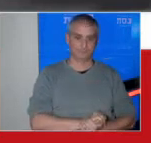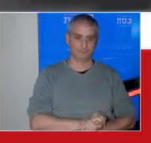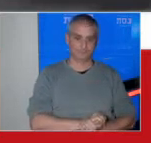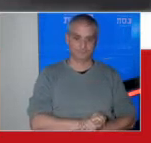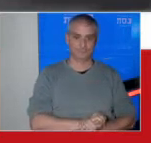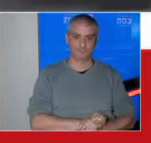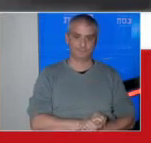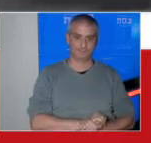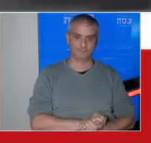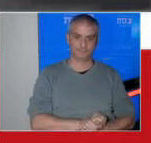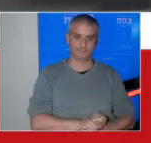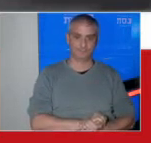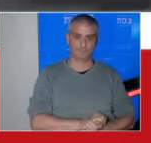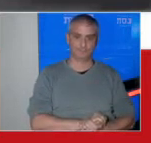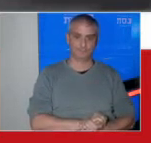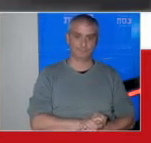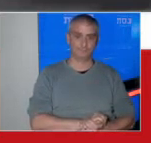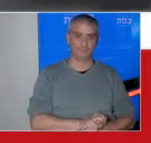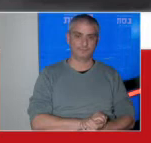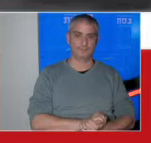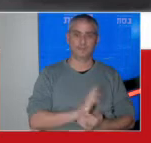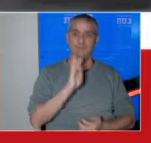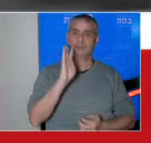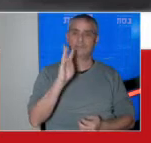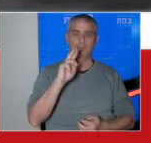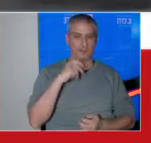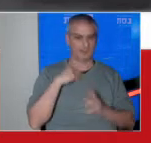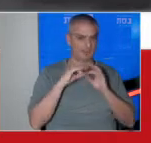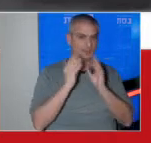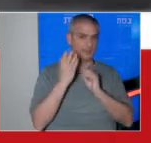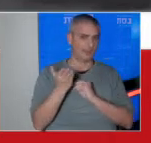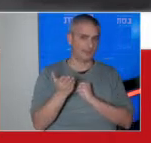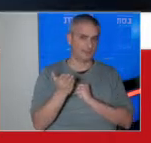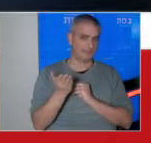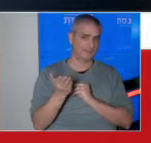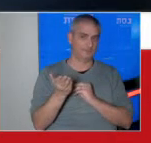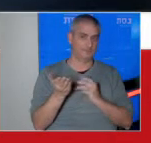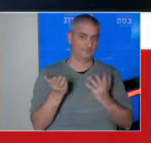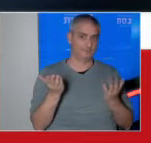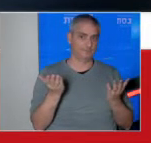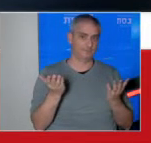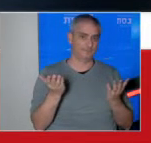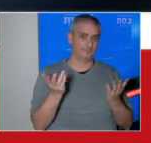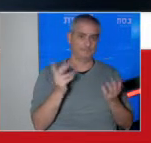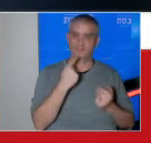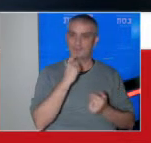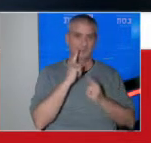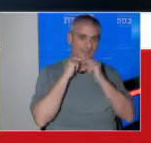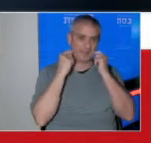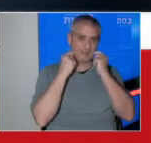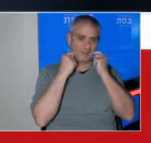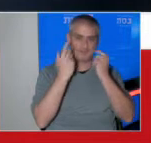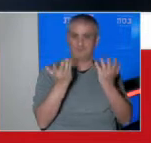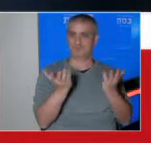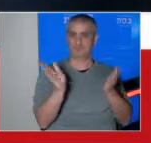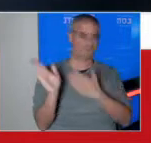אהלן, אחר צהריים טובים, אהלן יניר. טוב, ברלה, ברשותך אני אפתח איתך, לא יכול להגיד את זה בלי לחייך, אבל